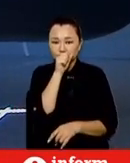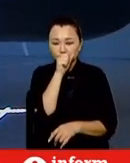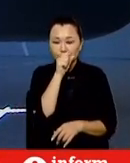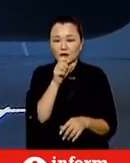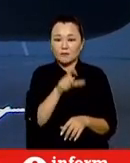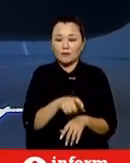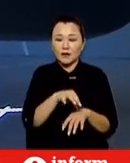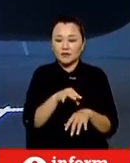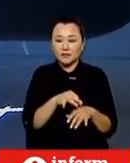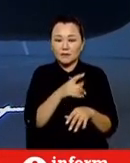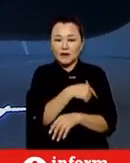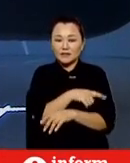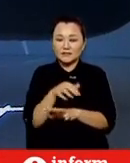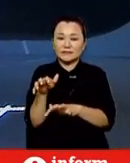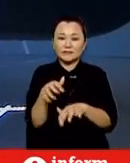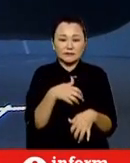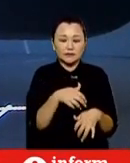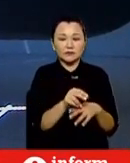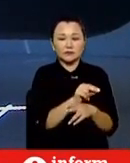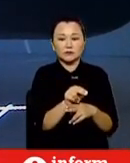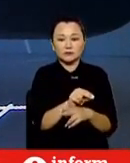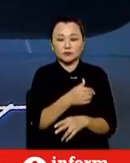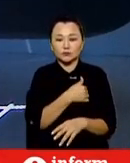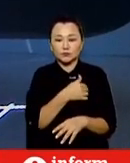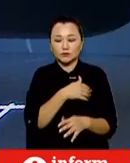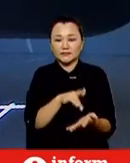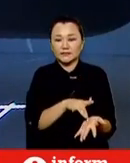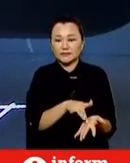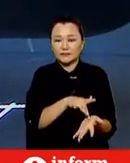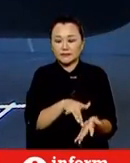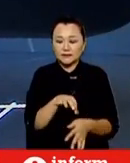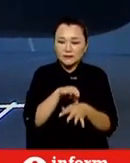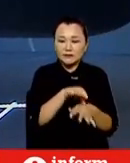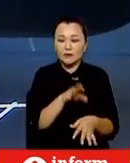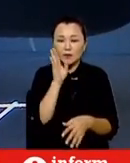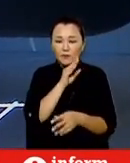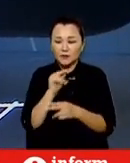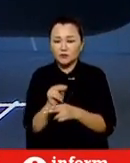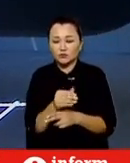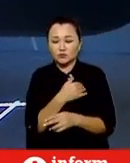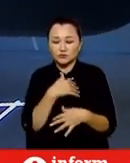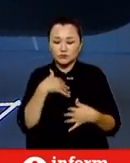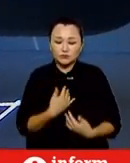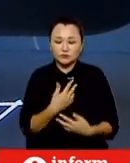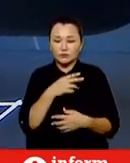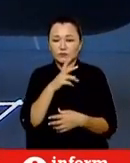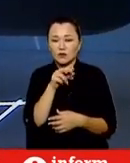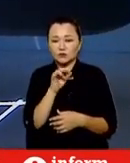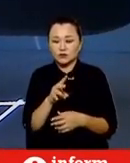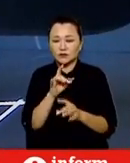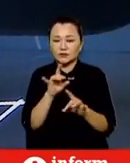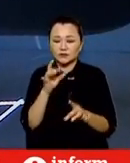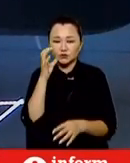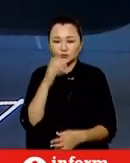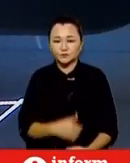сарбазды ауруханадан алып шығып, емшілерге апарған екен. Баласына еміздеген ана мұңын әріптесім Бауыржан Жақсымбет тыңдап